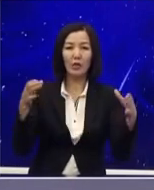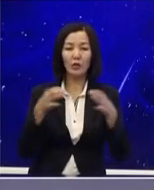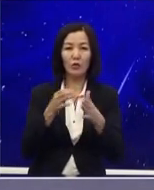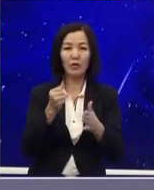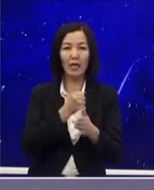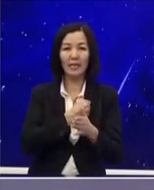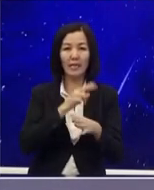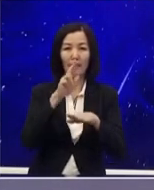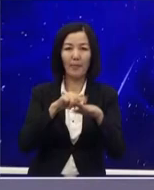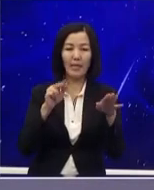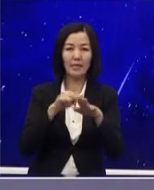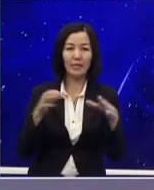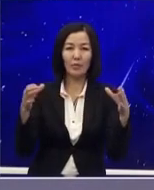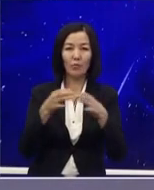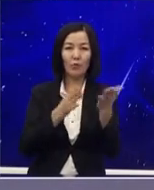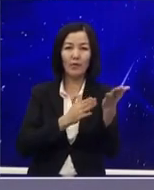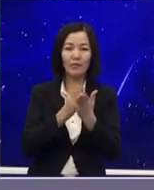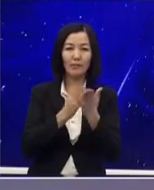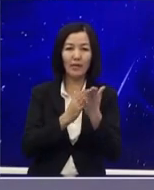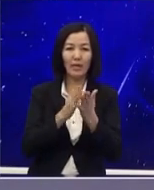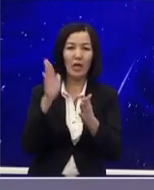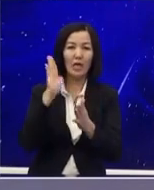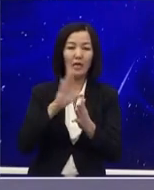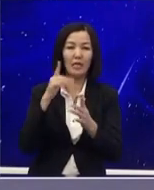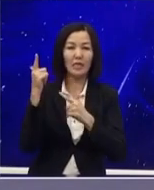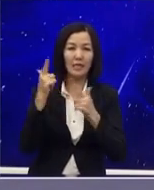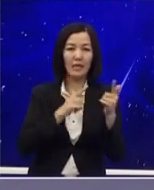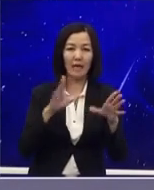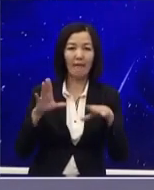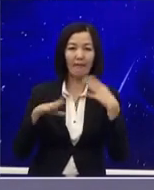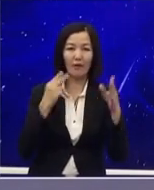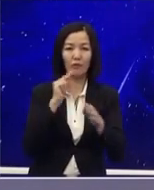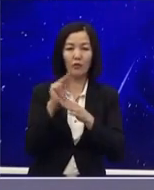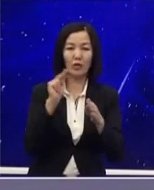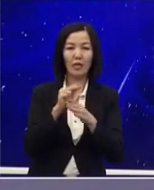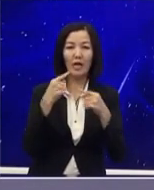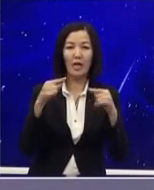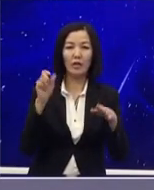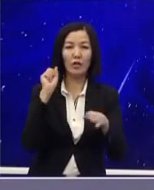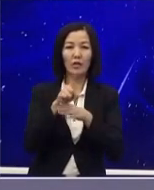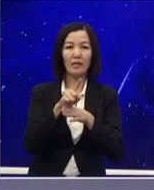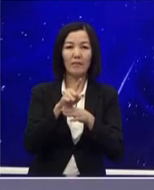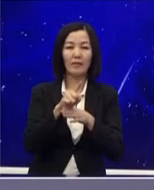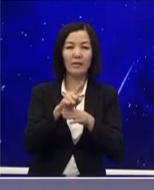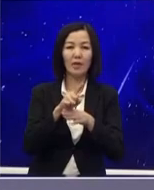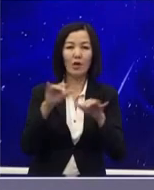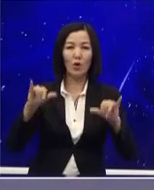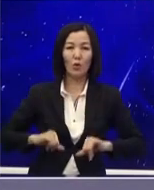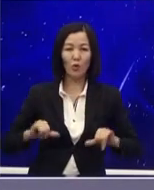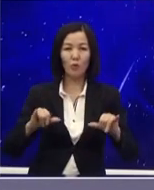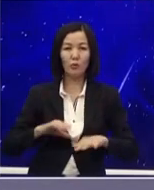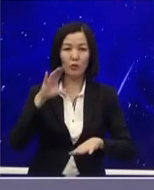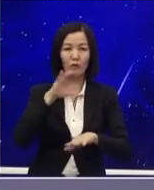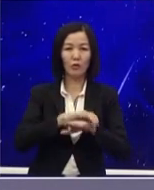әскери полициясының бөлім қызметкерлері қызметтік иттерді дайындықта ұстайды. Түрлі жаттығулар арқылы заң бұзушылармен күреске